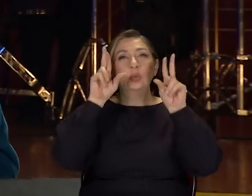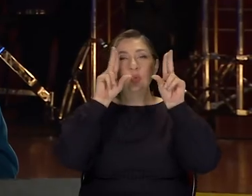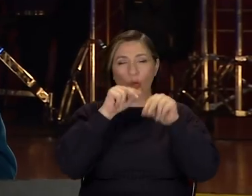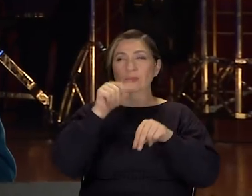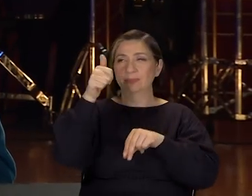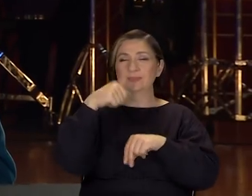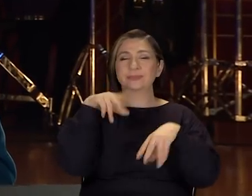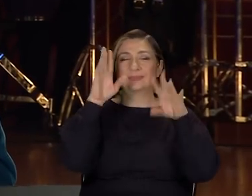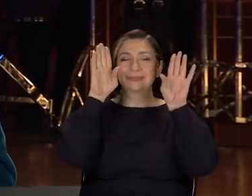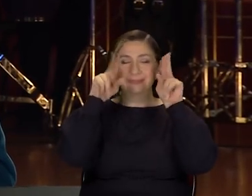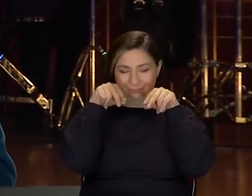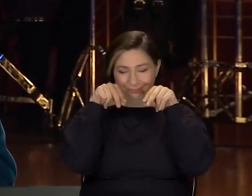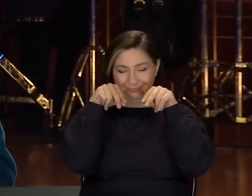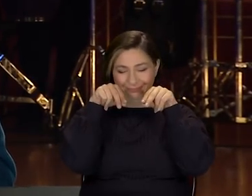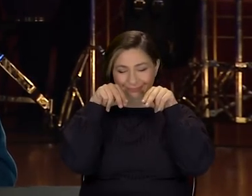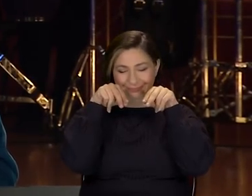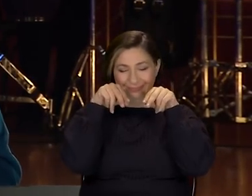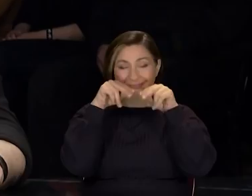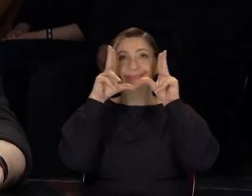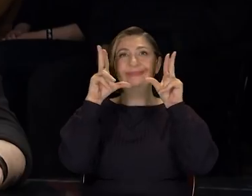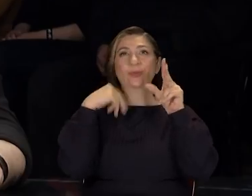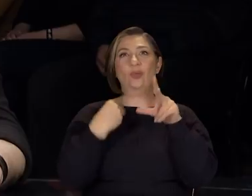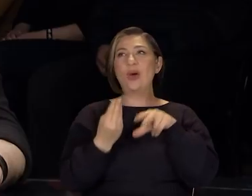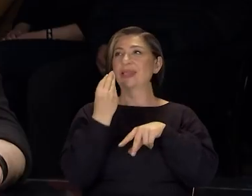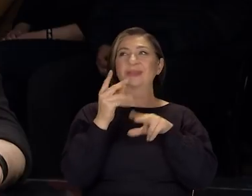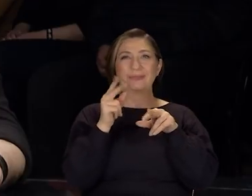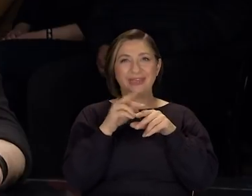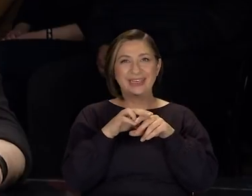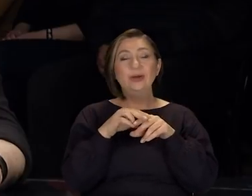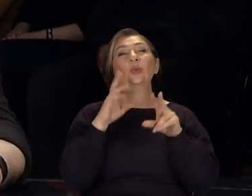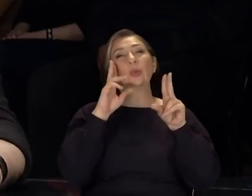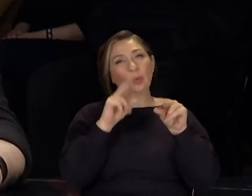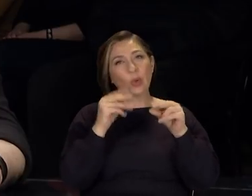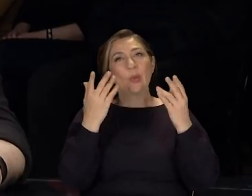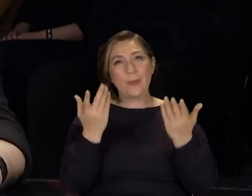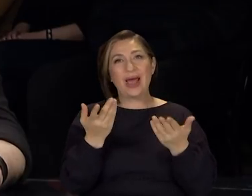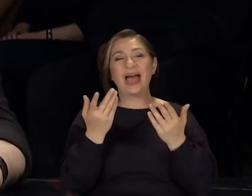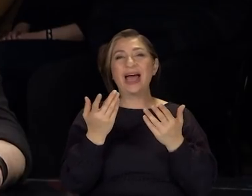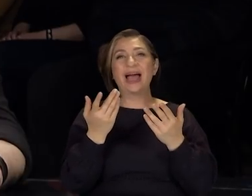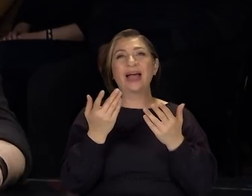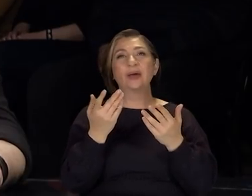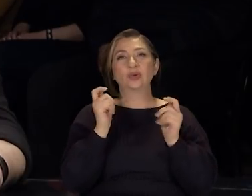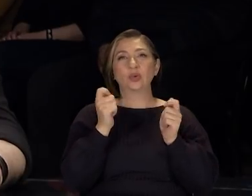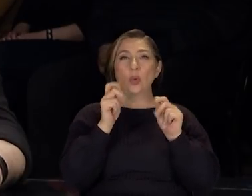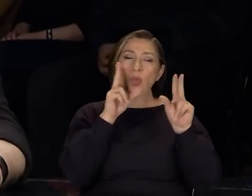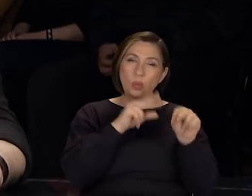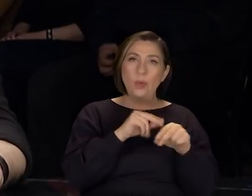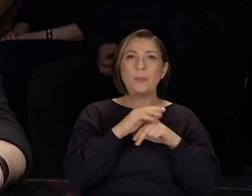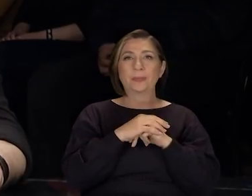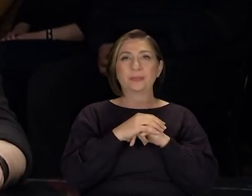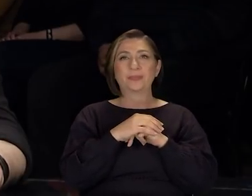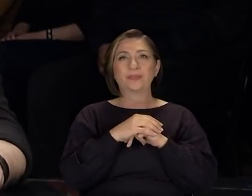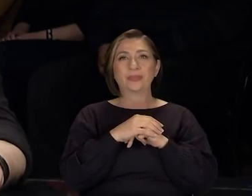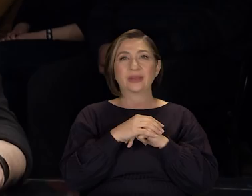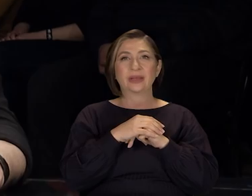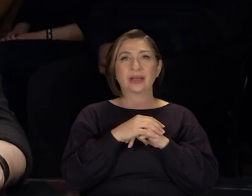geçiyorum. Ve şimdi uyandım diyor. Uyuyorum ama şey uyuyor. Neydi adı? Zor uyuyorum. Evet.